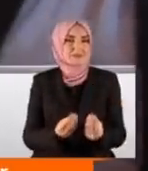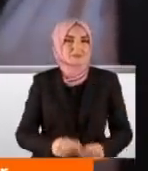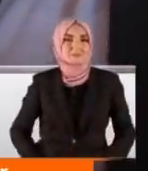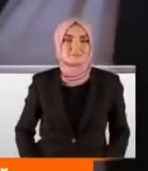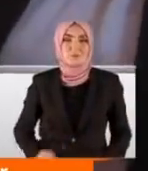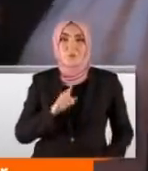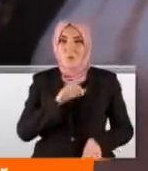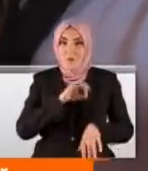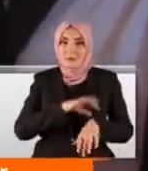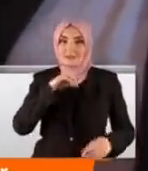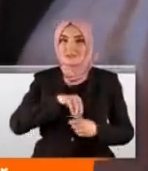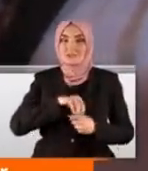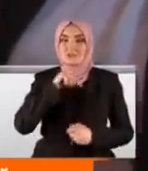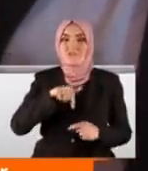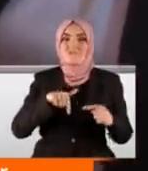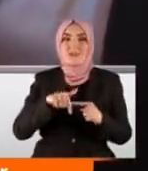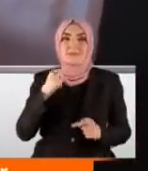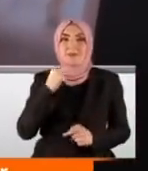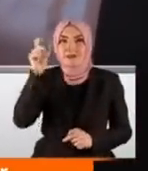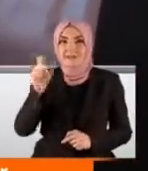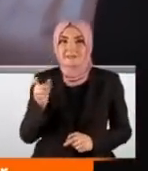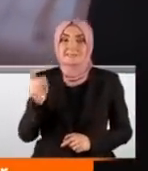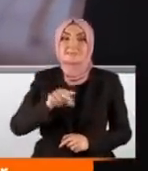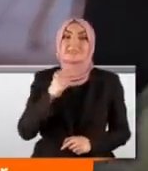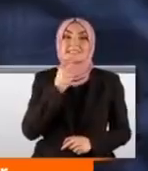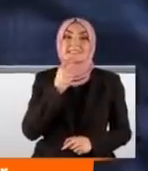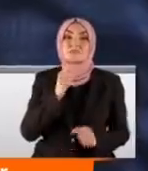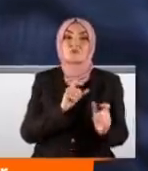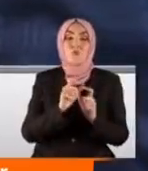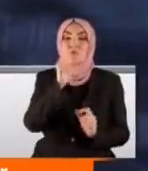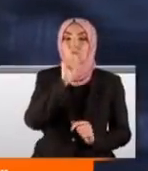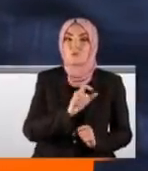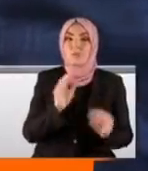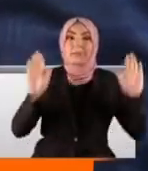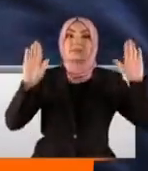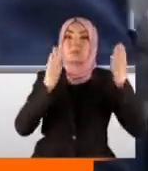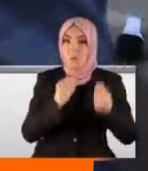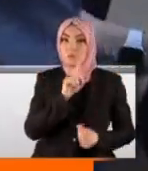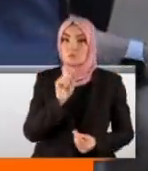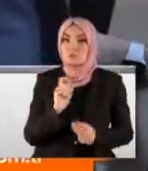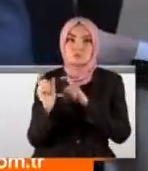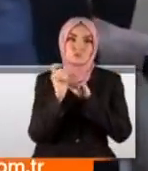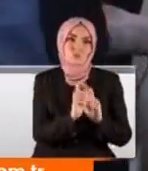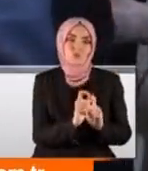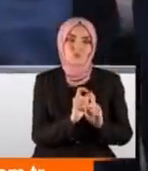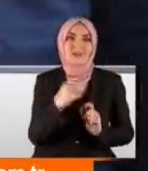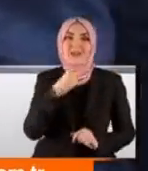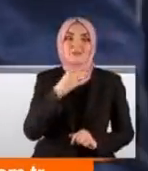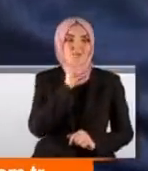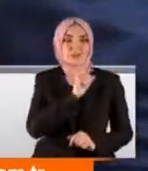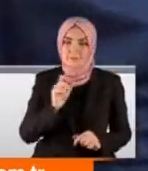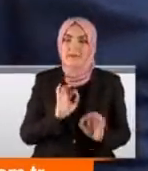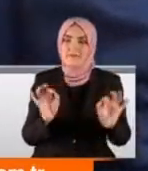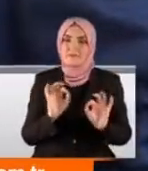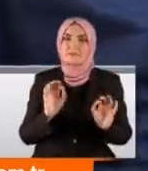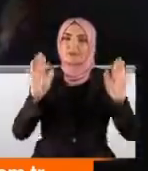O anlarda Fatma Akkuş, kızı Songül Akkuş'un teslim olup olmadığını sordu. Erdoğan evet teslim oldu deyince teşekkür etti,